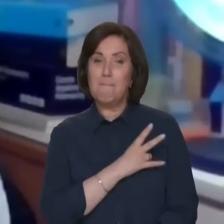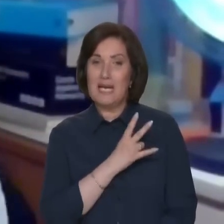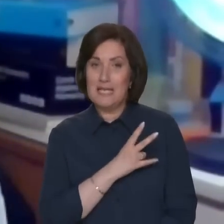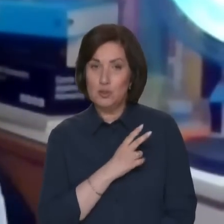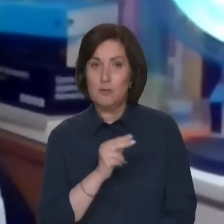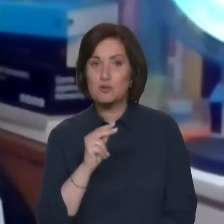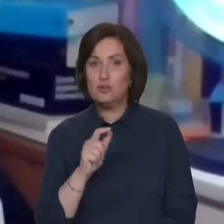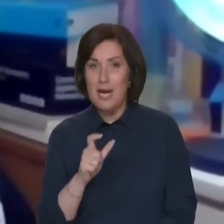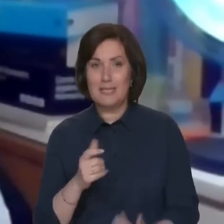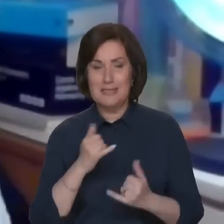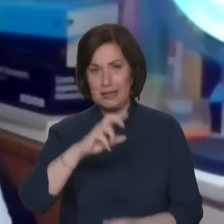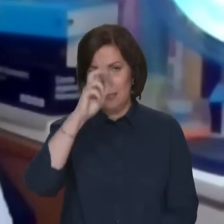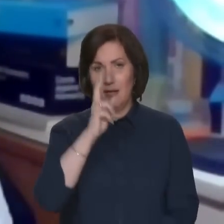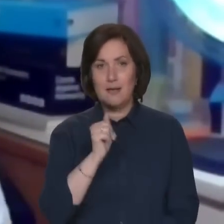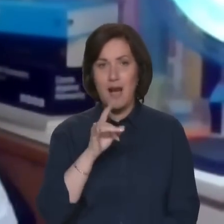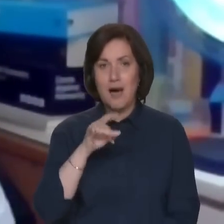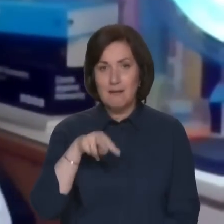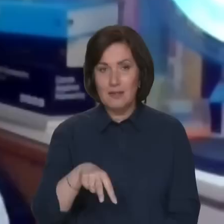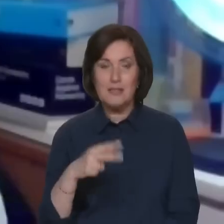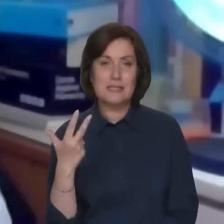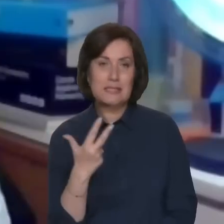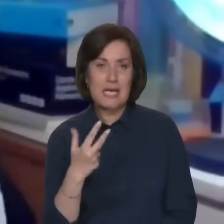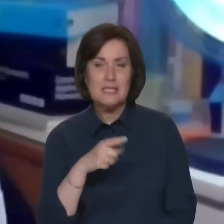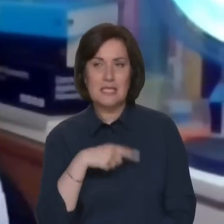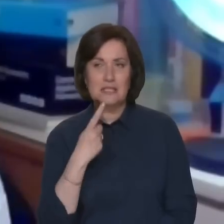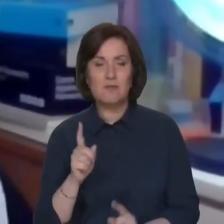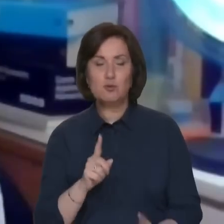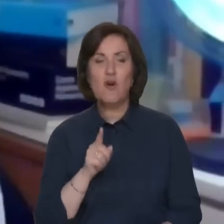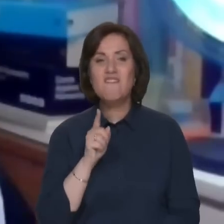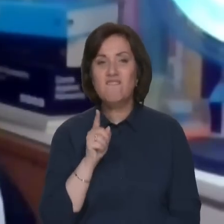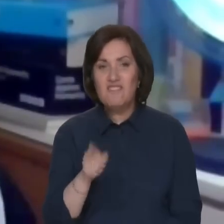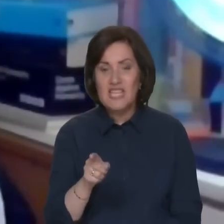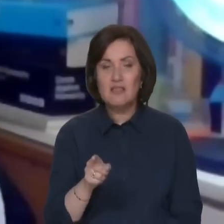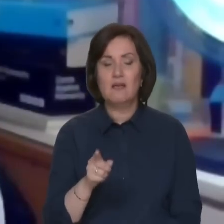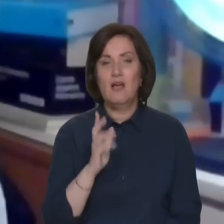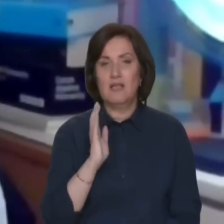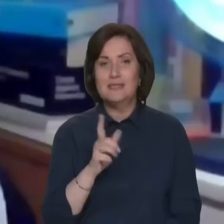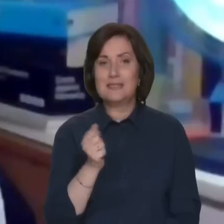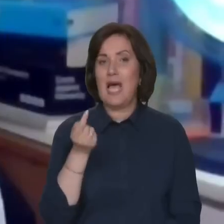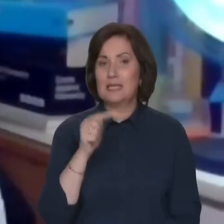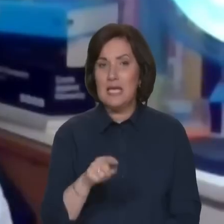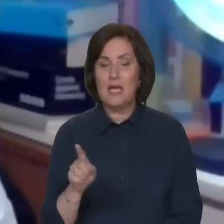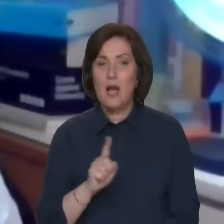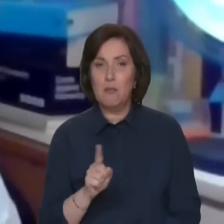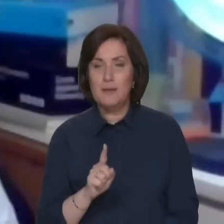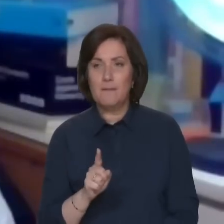Валійським Чарльз, а нині король Карл III, казав, що він виступатиме за те,